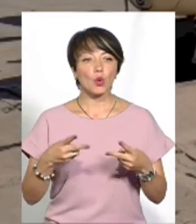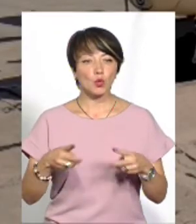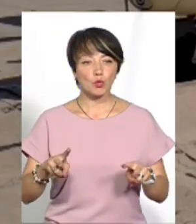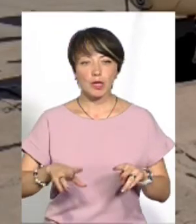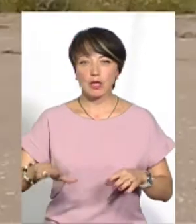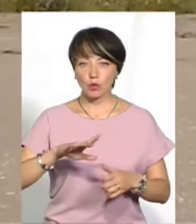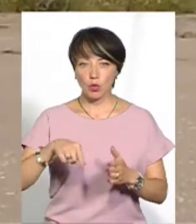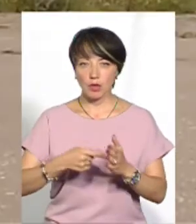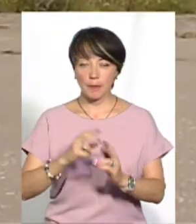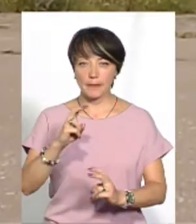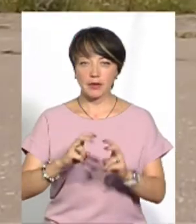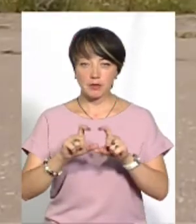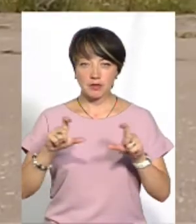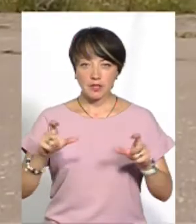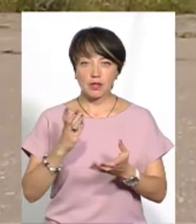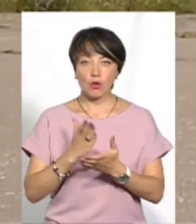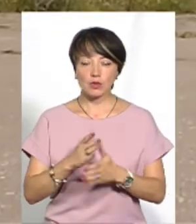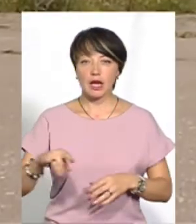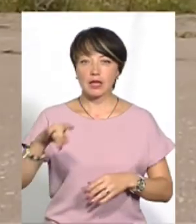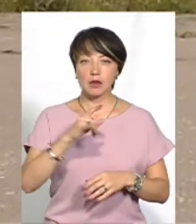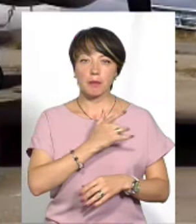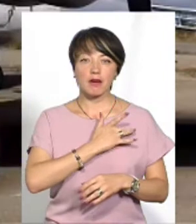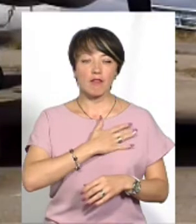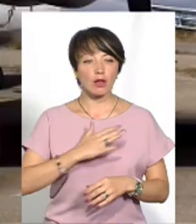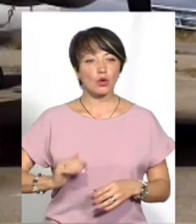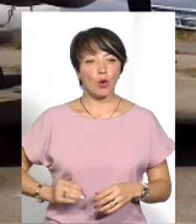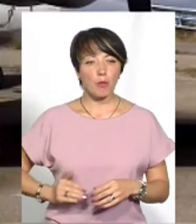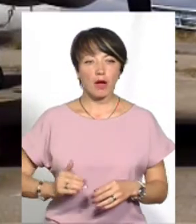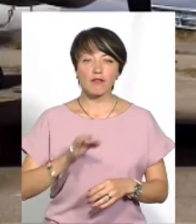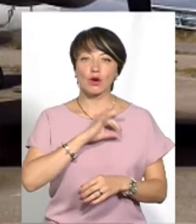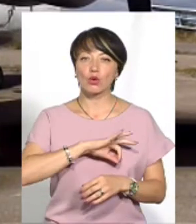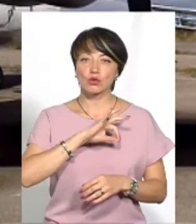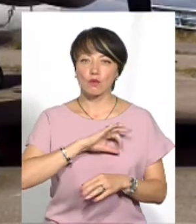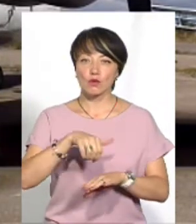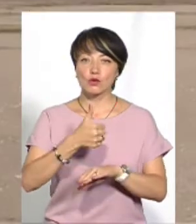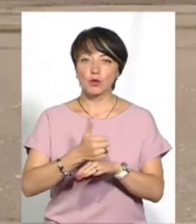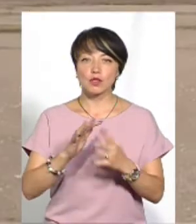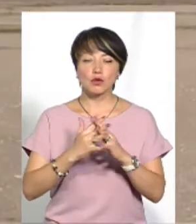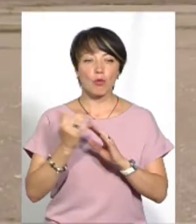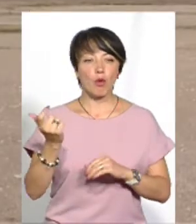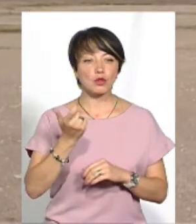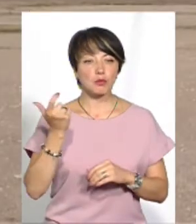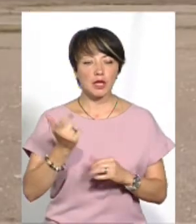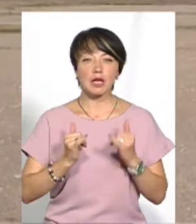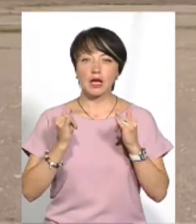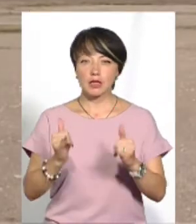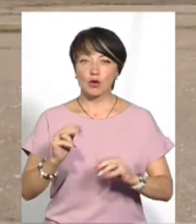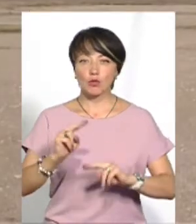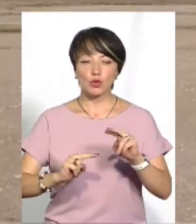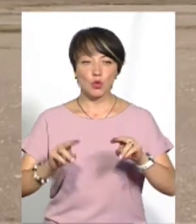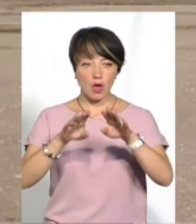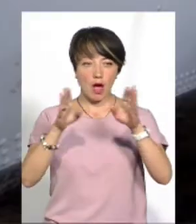комунального підприємства «Аеропорт Хмельницький» знаходяться і літаки приватної компанії. Їх використовують в основному в сільському господарстві. Для них тут будують